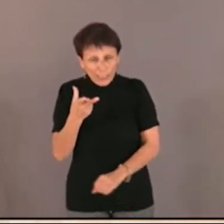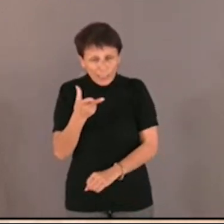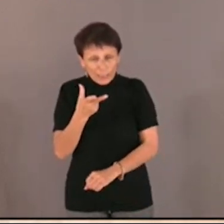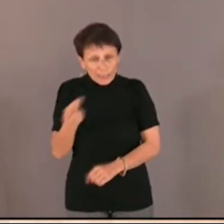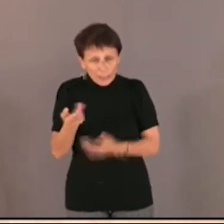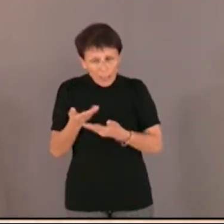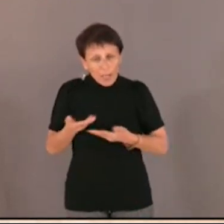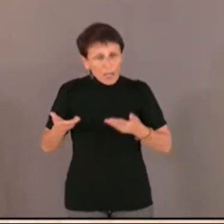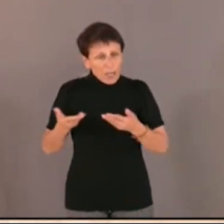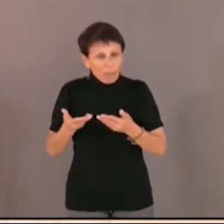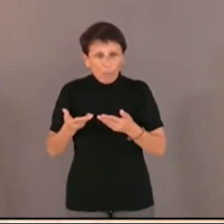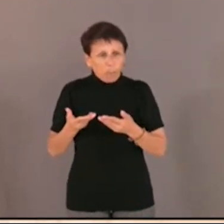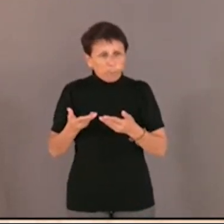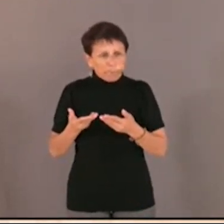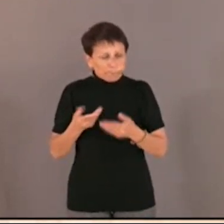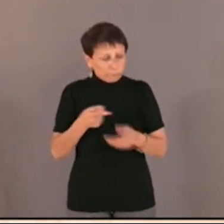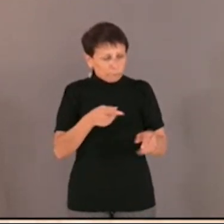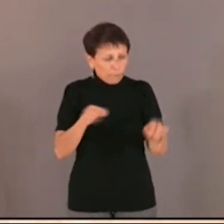la situation.